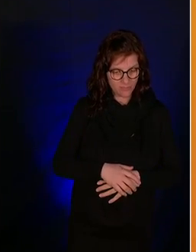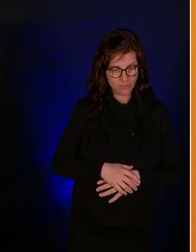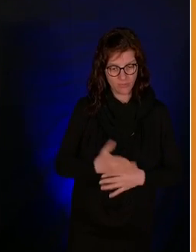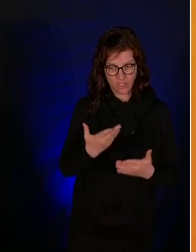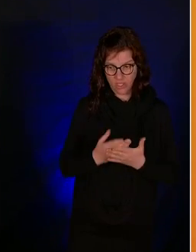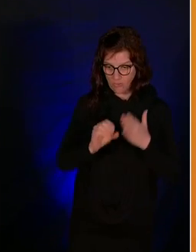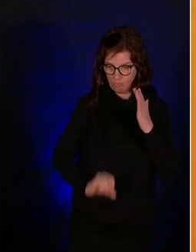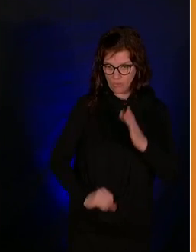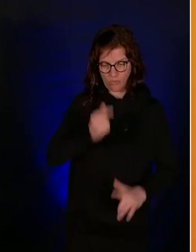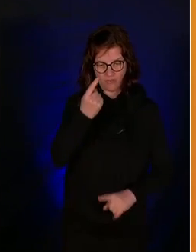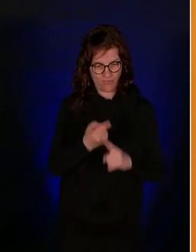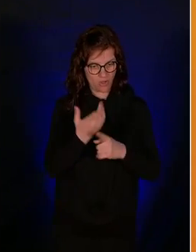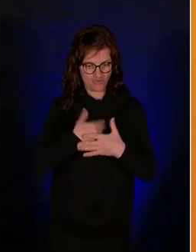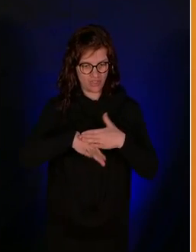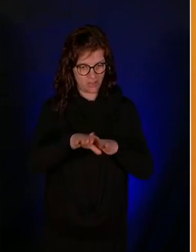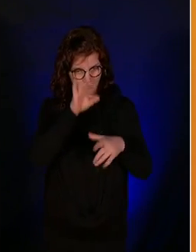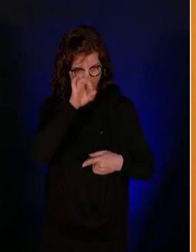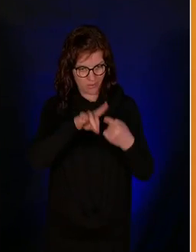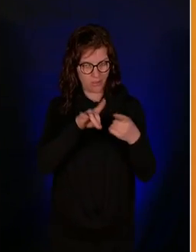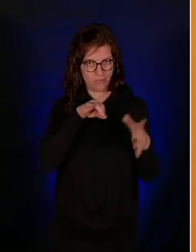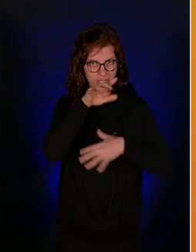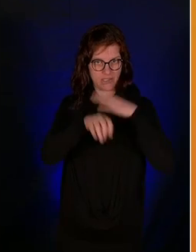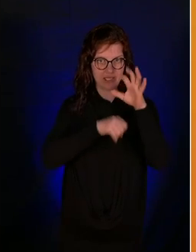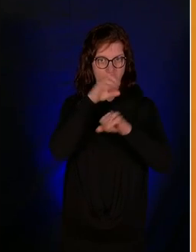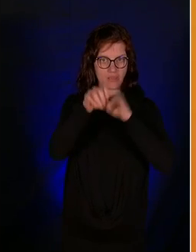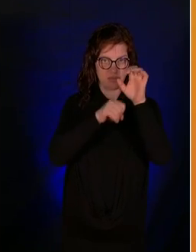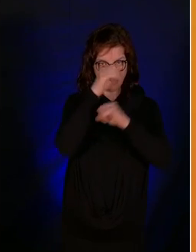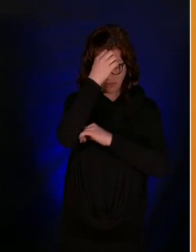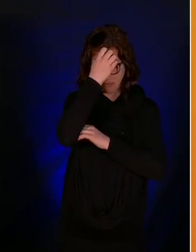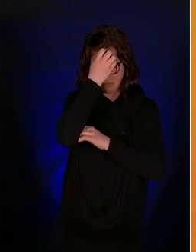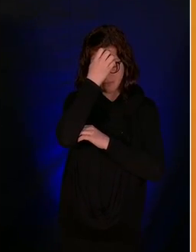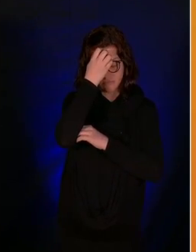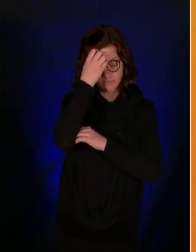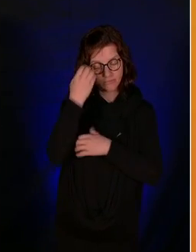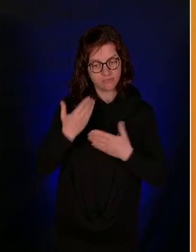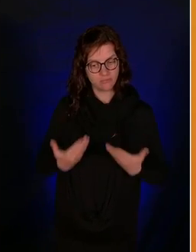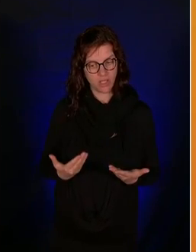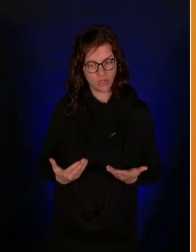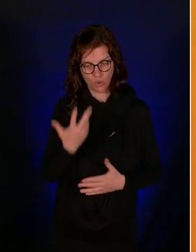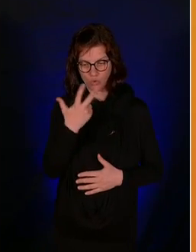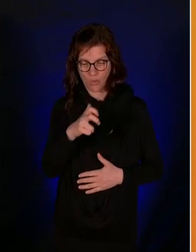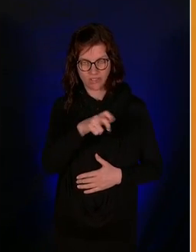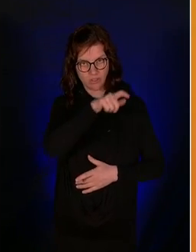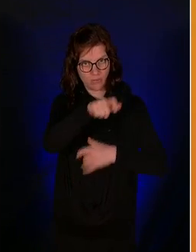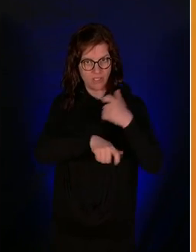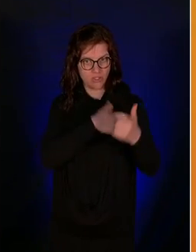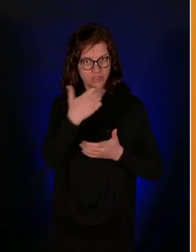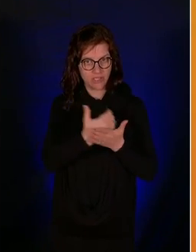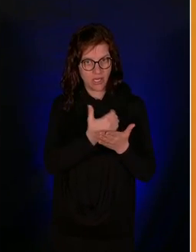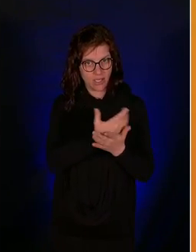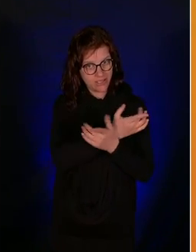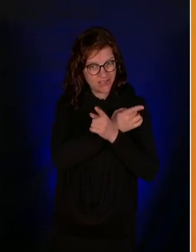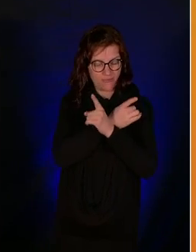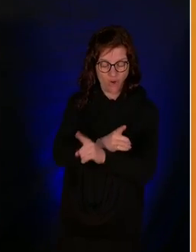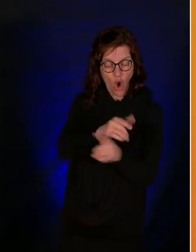C'est une première dans le secteur de l'escalade. Donc ce sont maintenant 300 salariés qui vont être défendus ensemble et qui ne vont